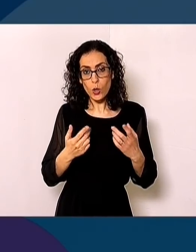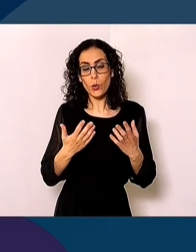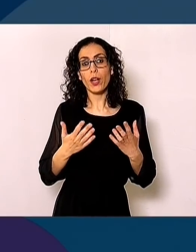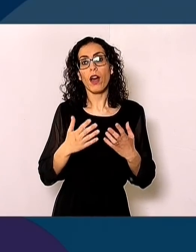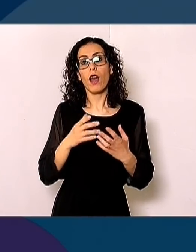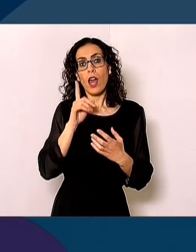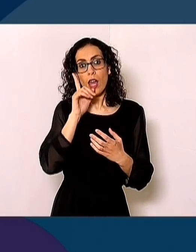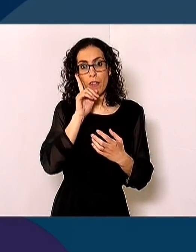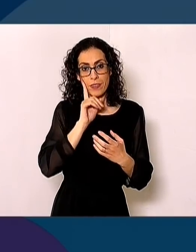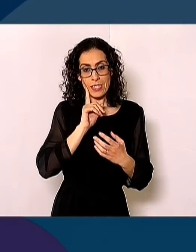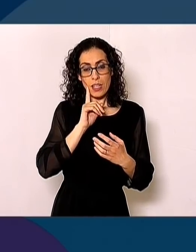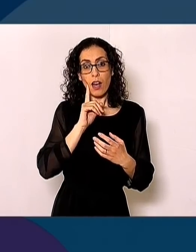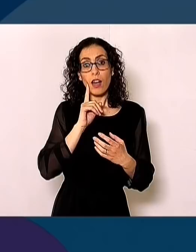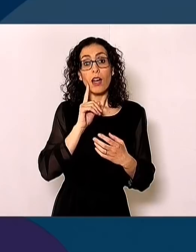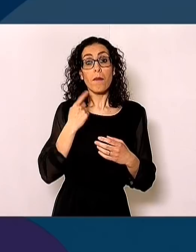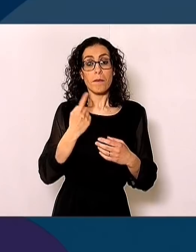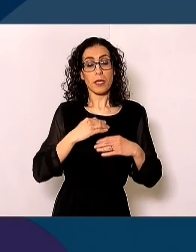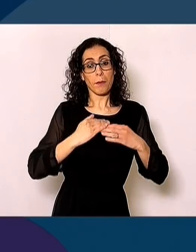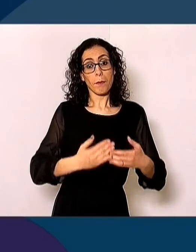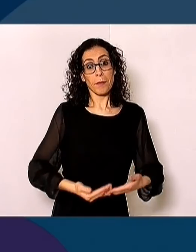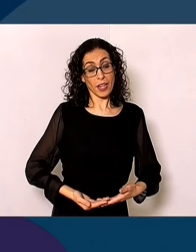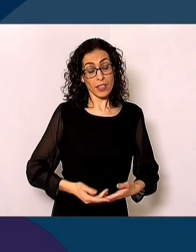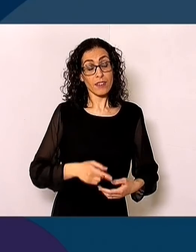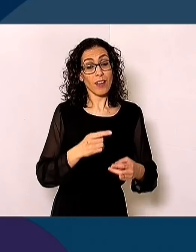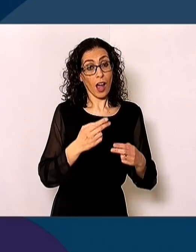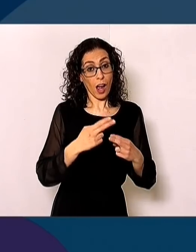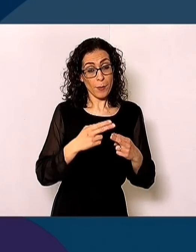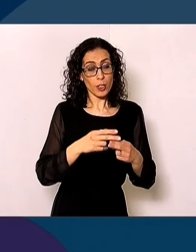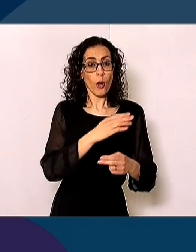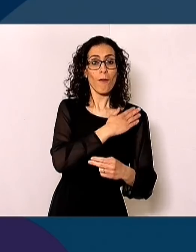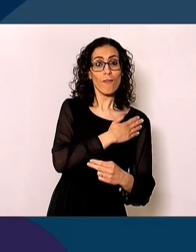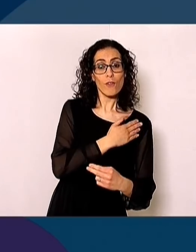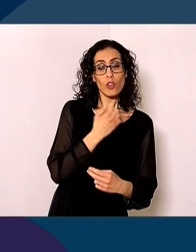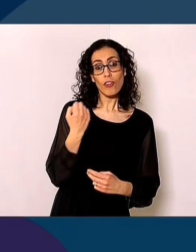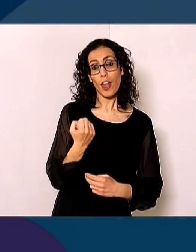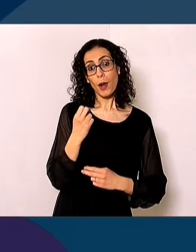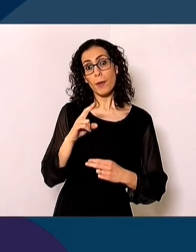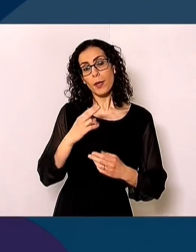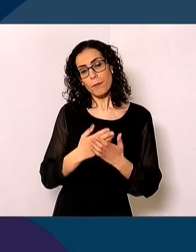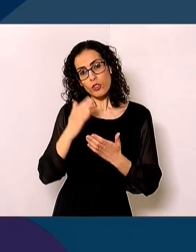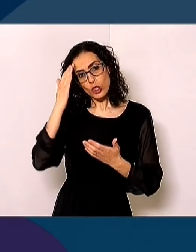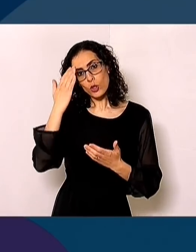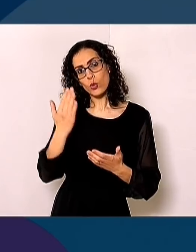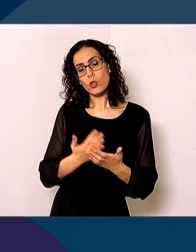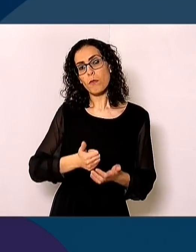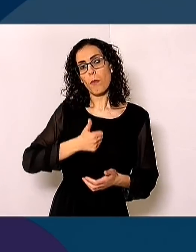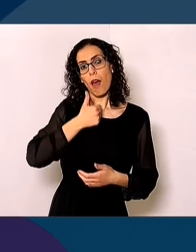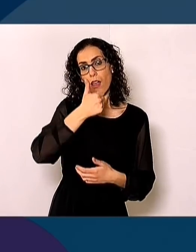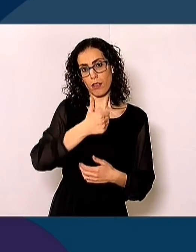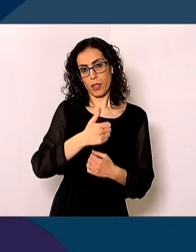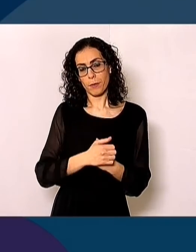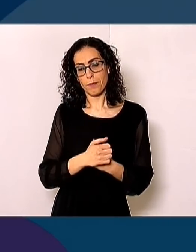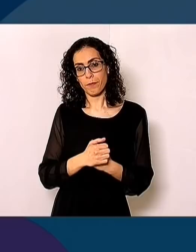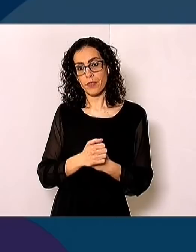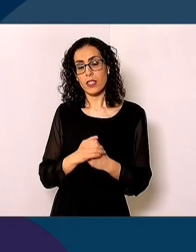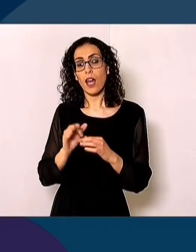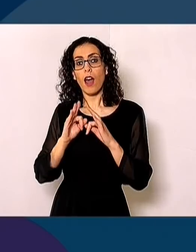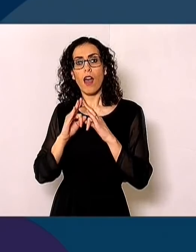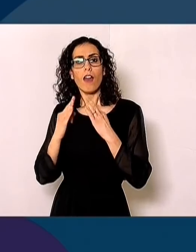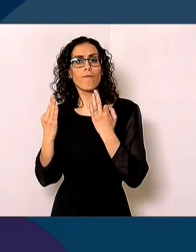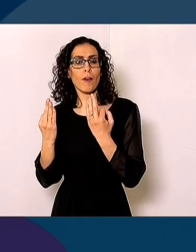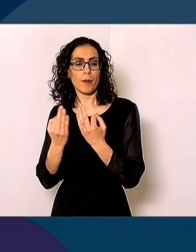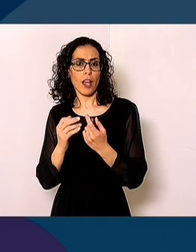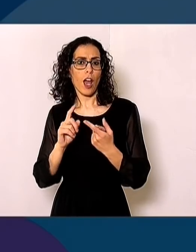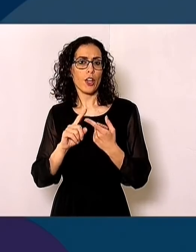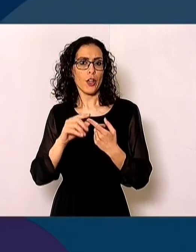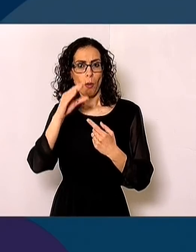li huma pregnant daħħalnihom ukoll bħala nies vulnerabbli biex aħna nkun nistgħu nipproteġuhom iktar. Il-relatives jew il-missier li